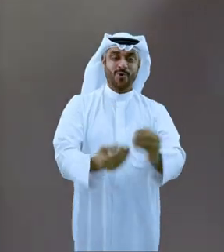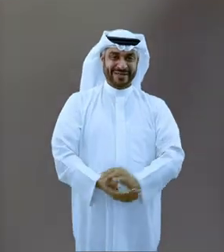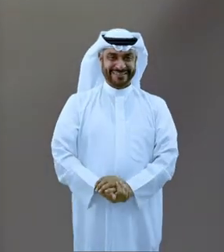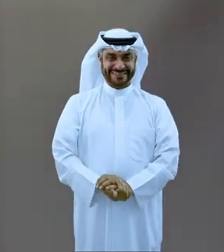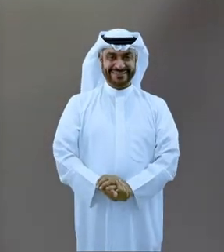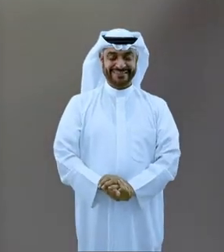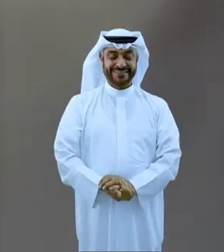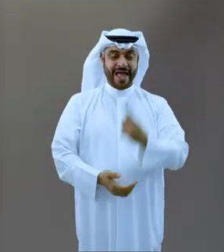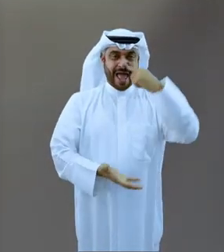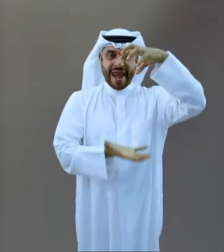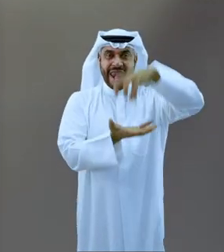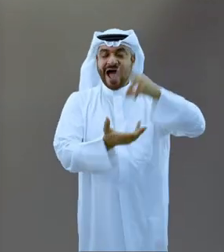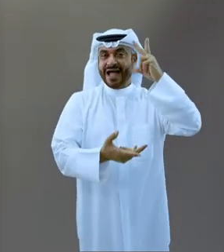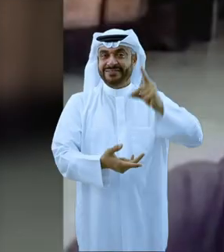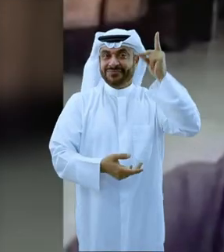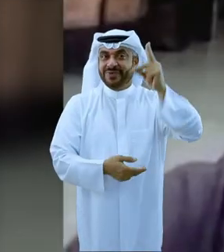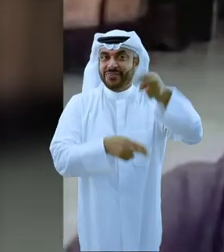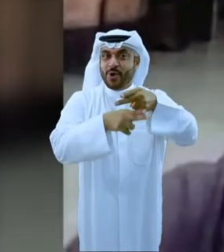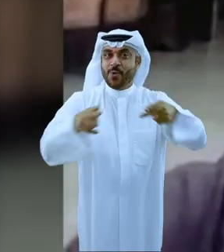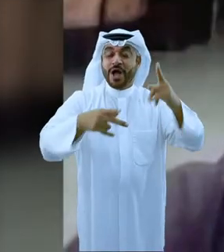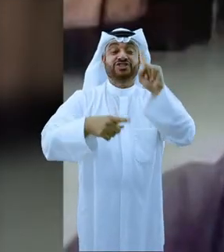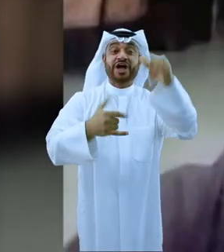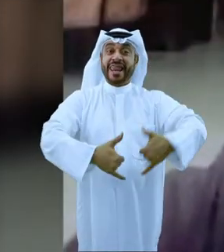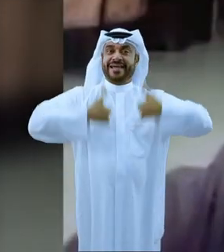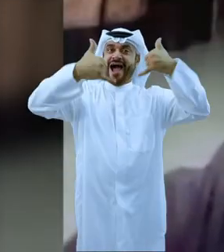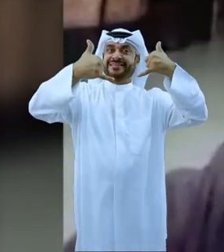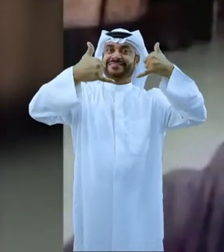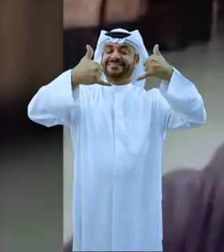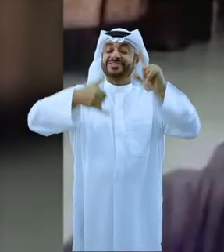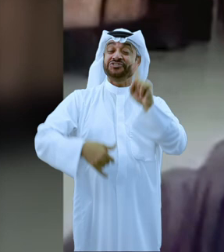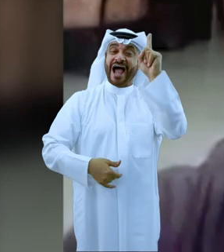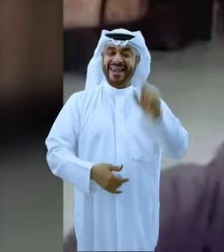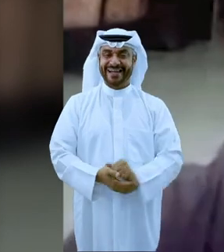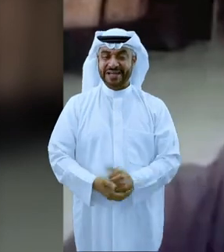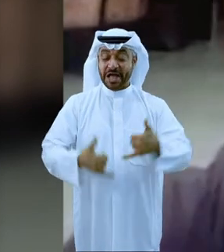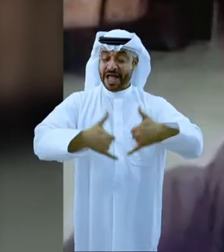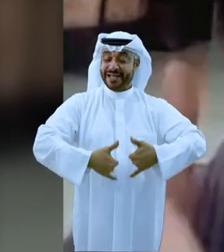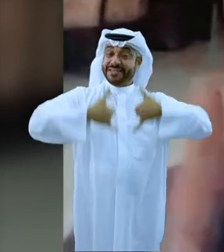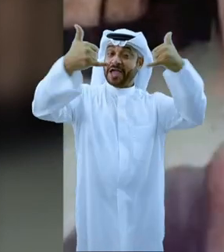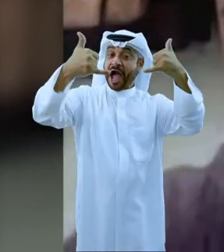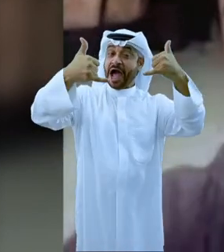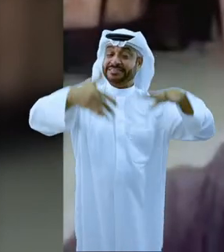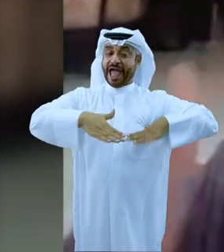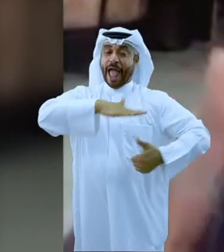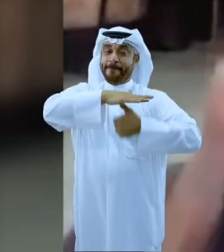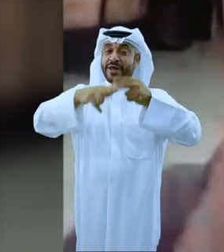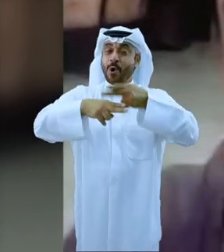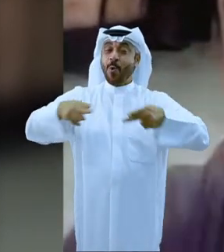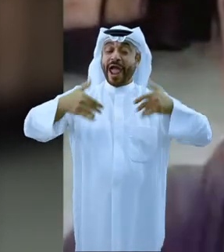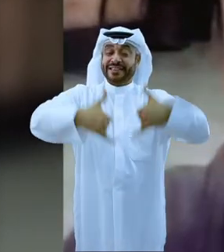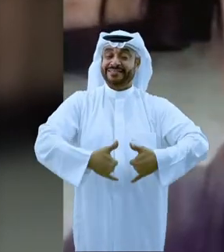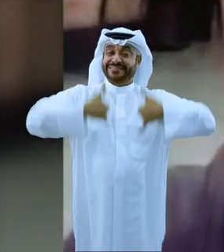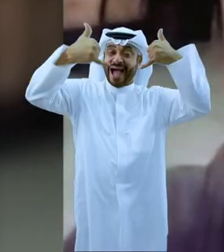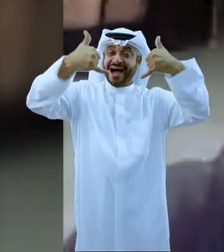حلو نادي الكويت سهلا بتو الكاس بتو بتوري كاس كاس